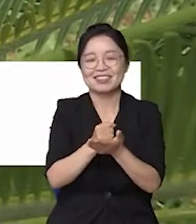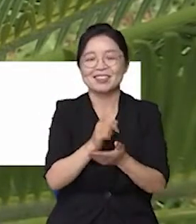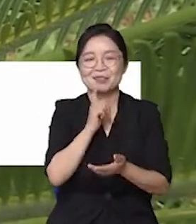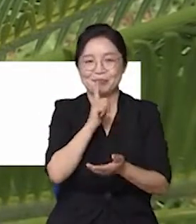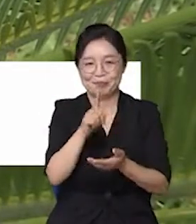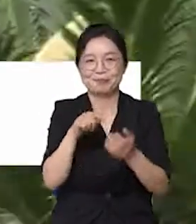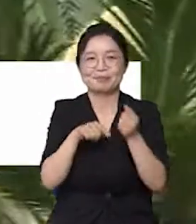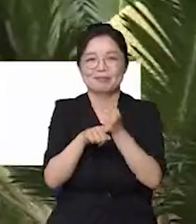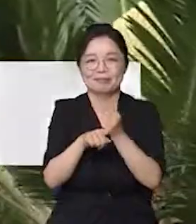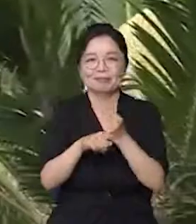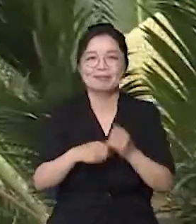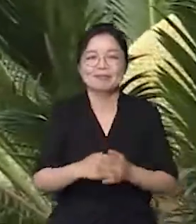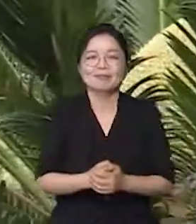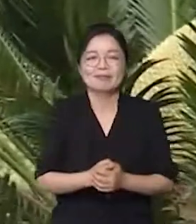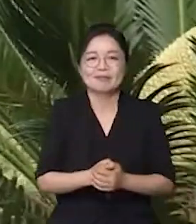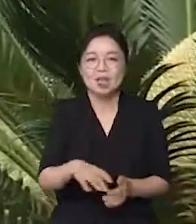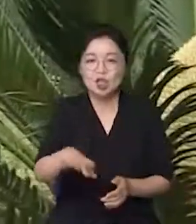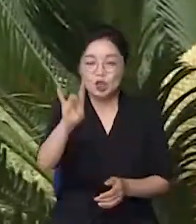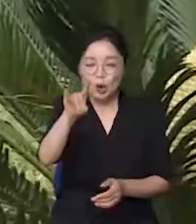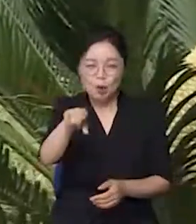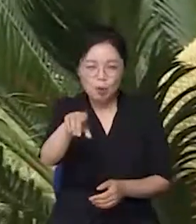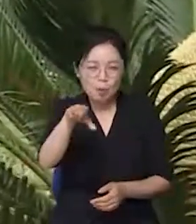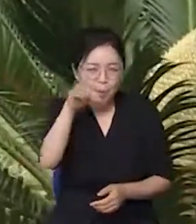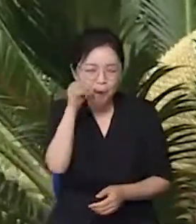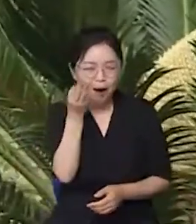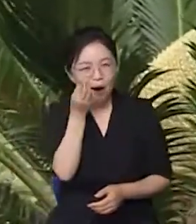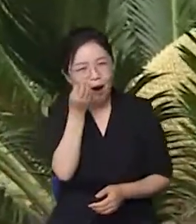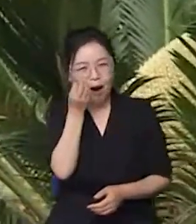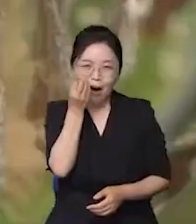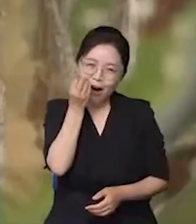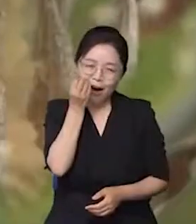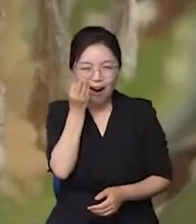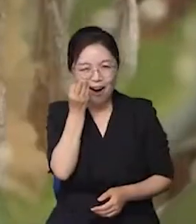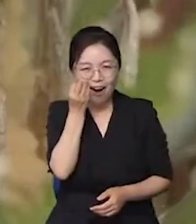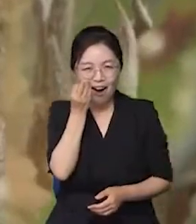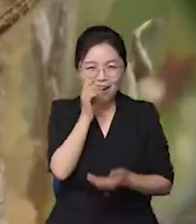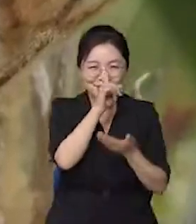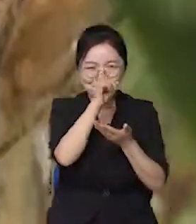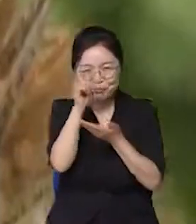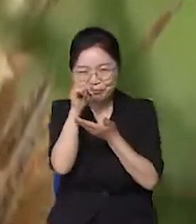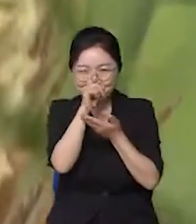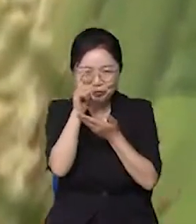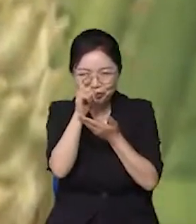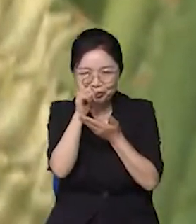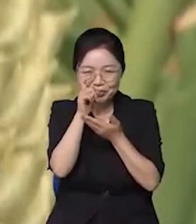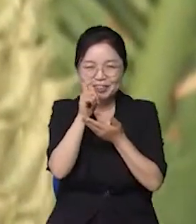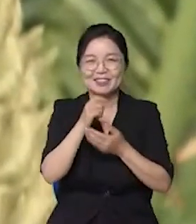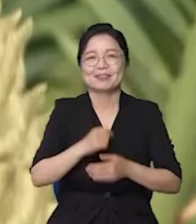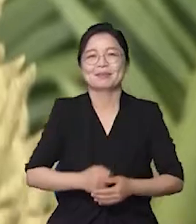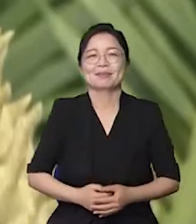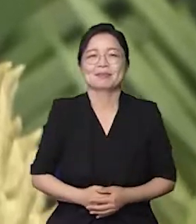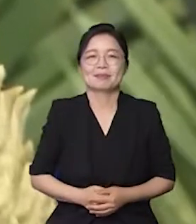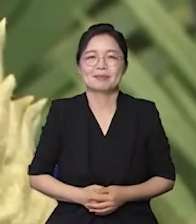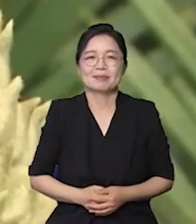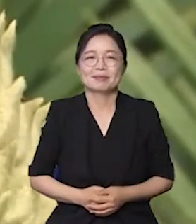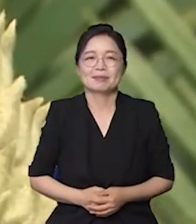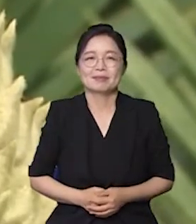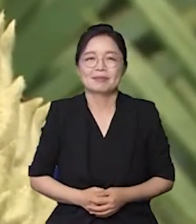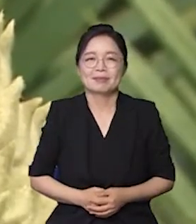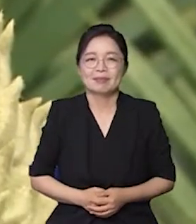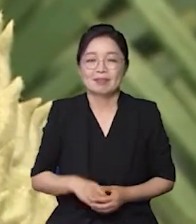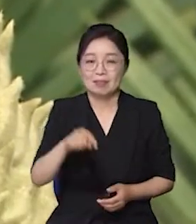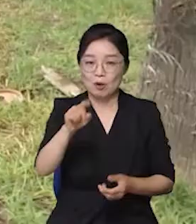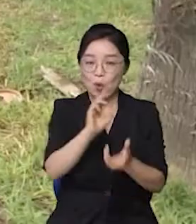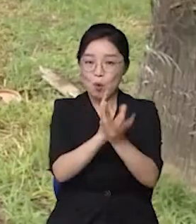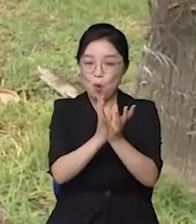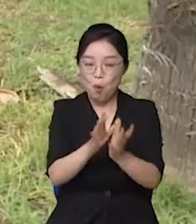불립니다. 생전 처음 보는 소철꽃에 관광객들은 연신 카메라 셔터를 눌러댑니다.